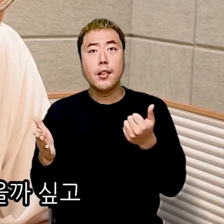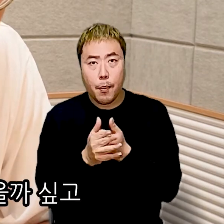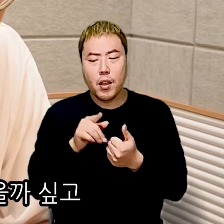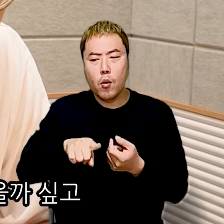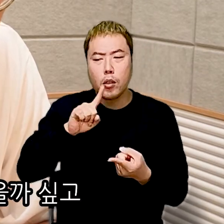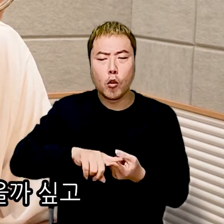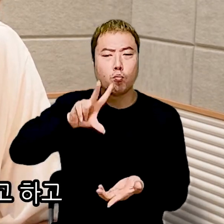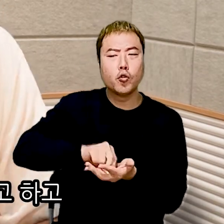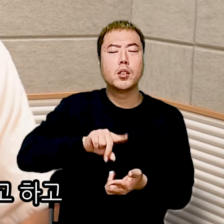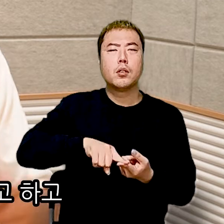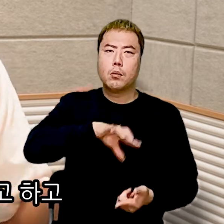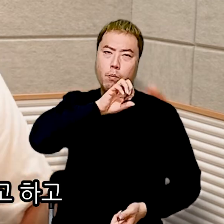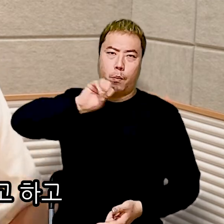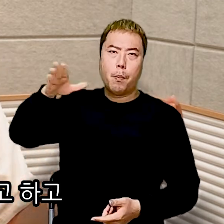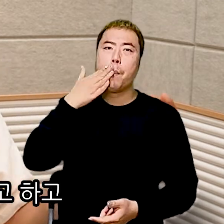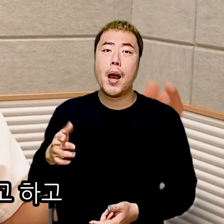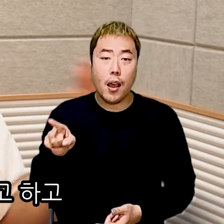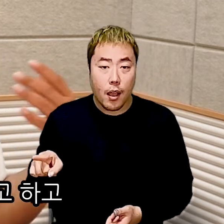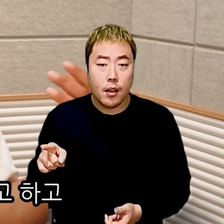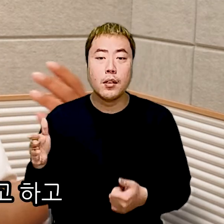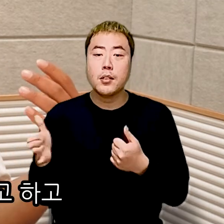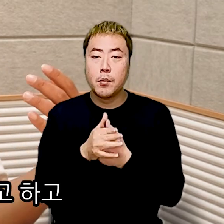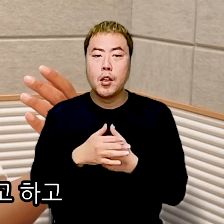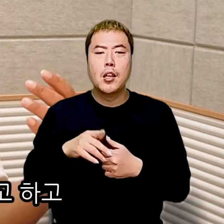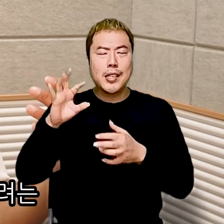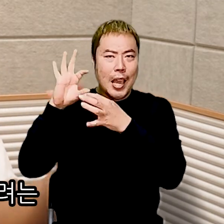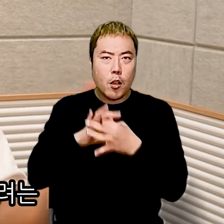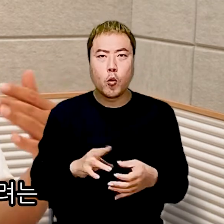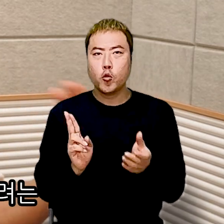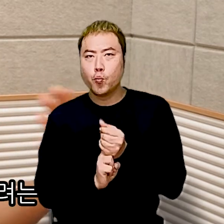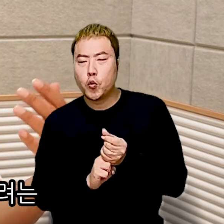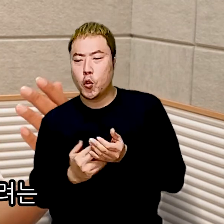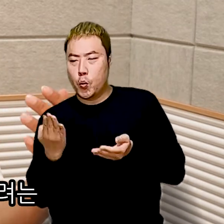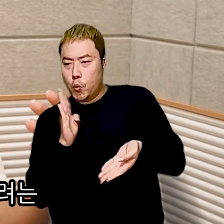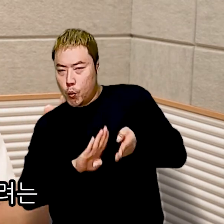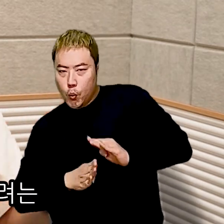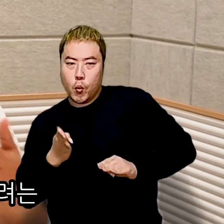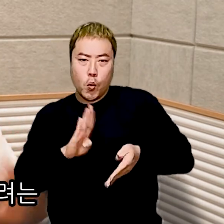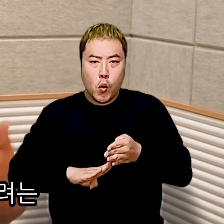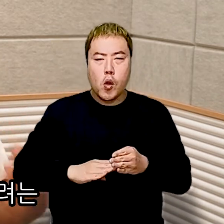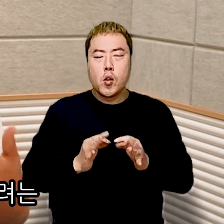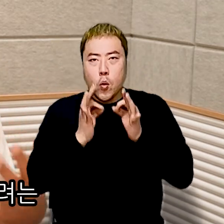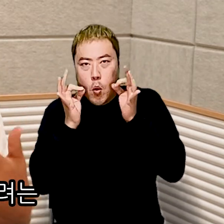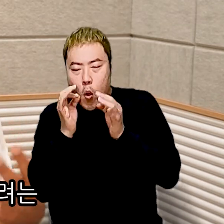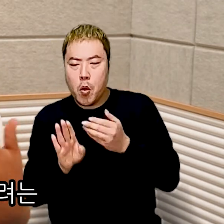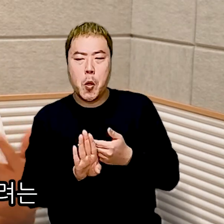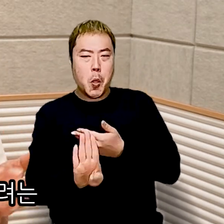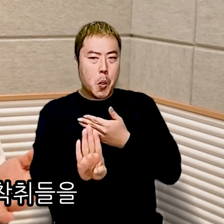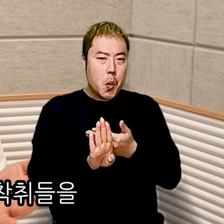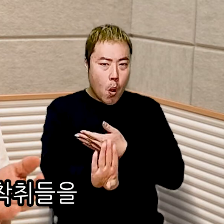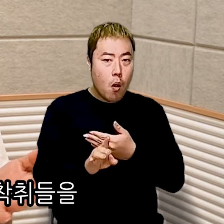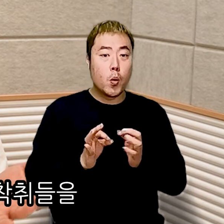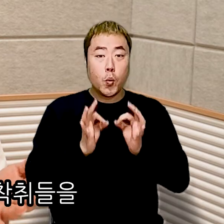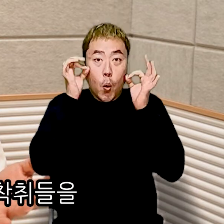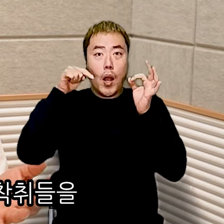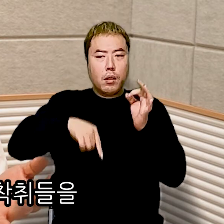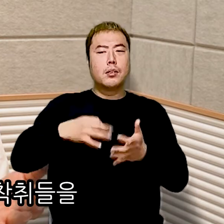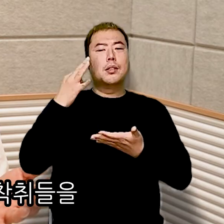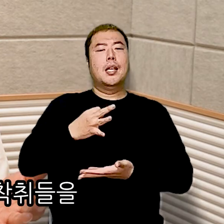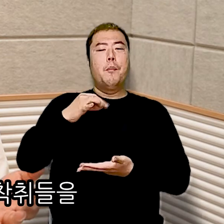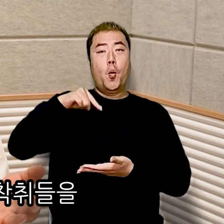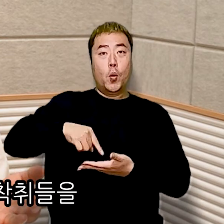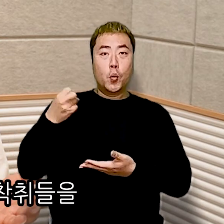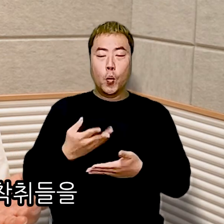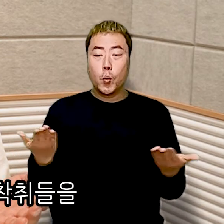않을까 싶고 하여튼 모든 것들 다 뒤로 감추려고 하고 은폐하려고 하고 거리두기 하려고 하는 노동 과정